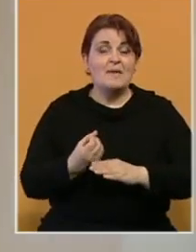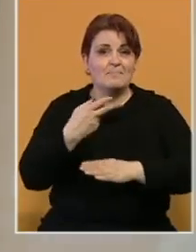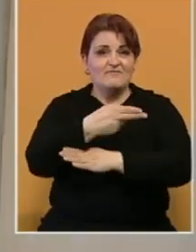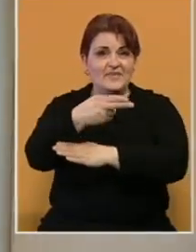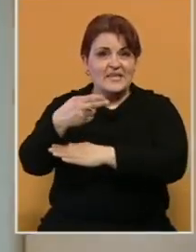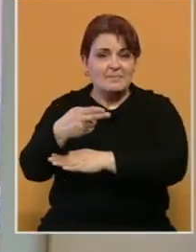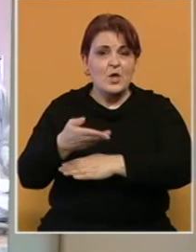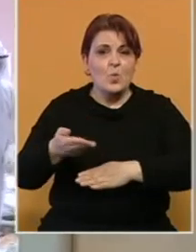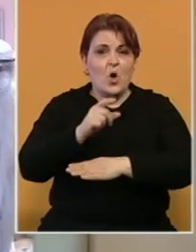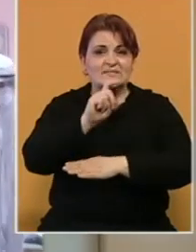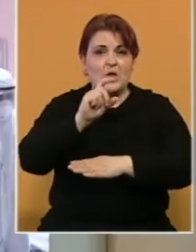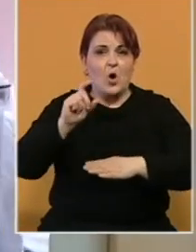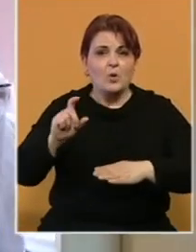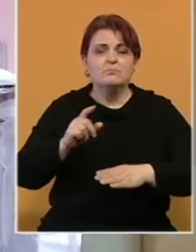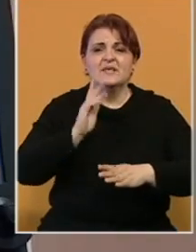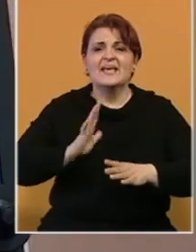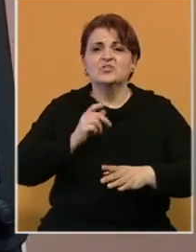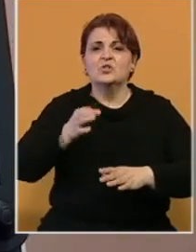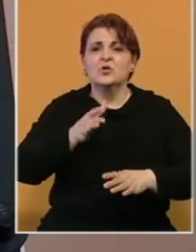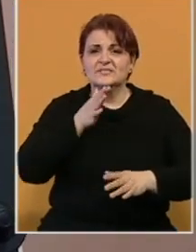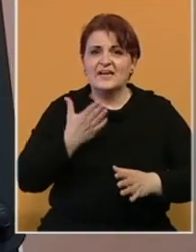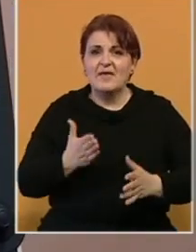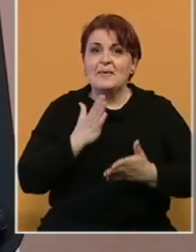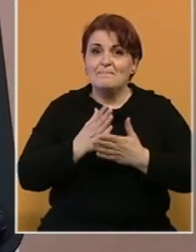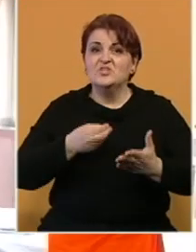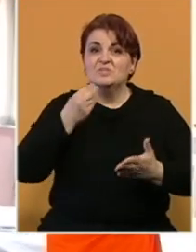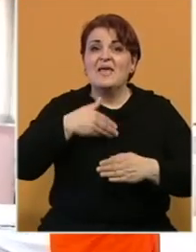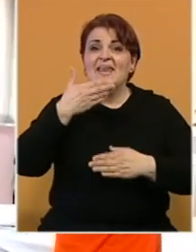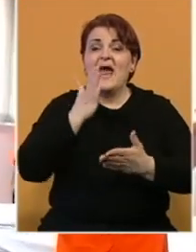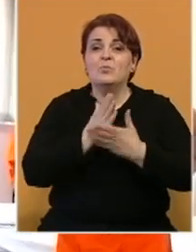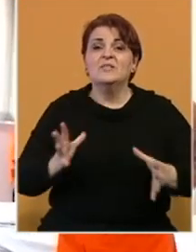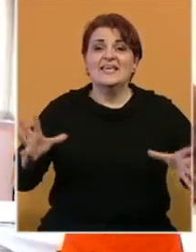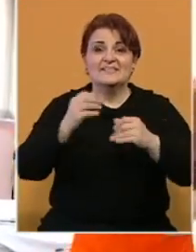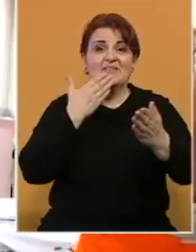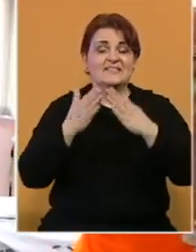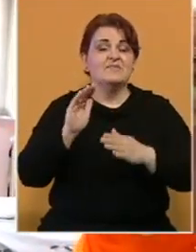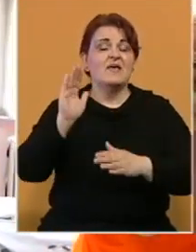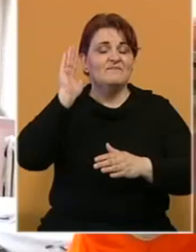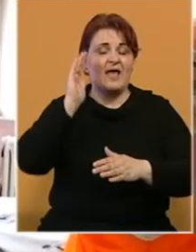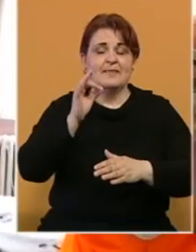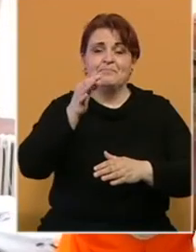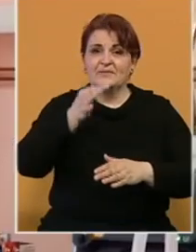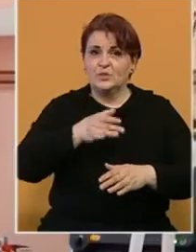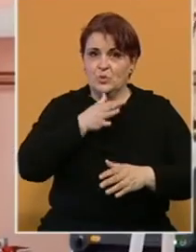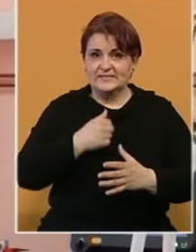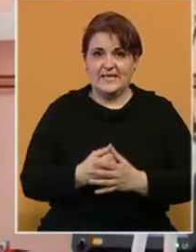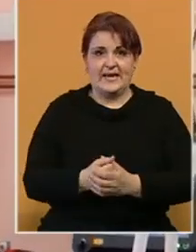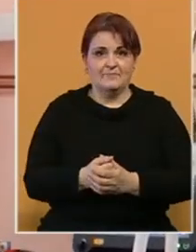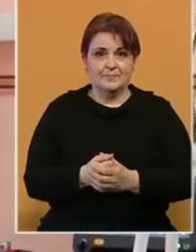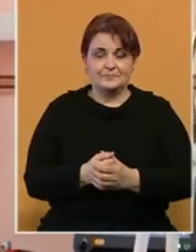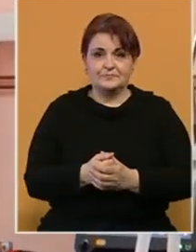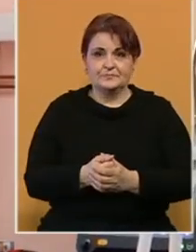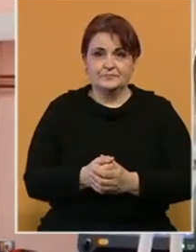privrednih subjekata, ugostitelja i građana u kantonu Sarajevo, bit će saopštene nakon što bude završena sjednica vlade kantona Sarajevo.